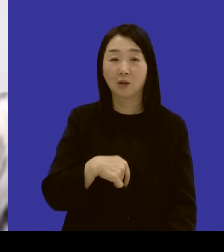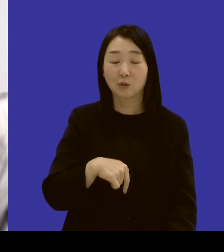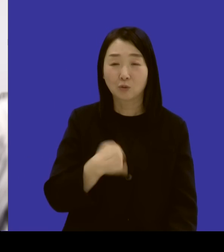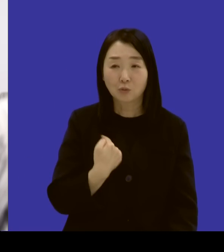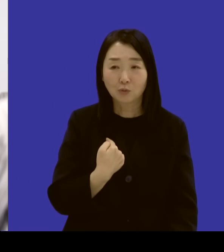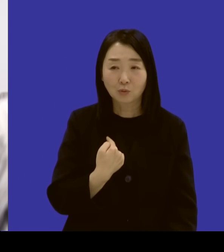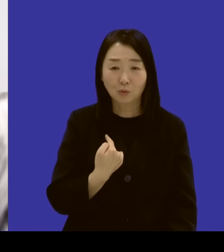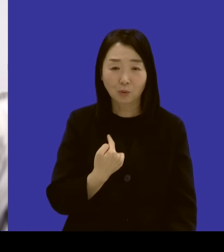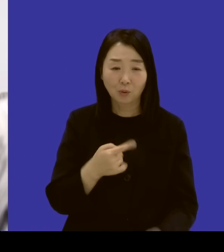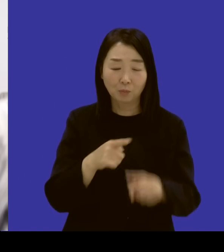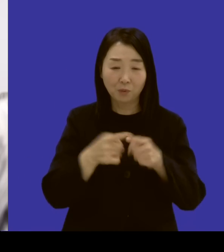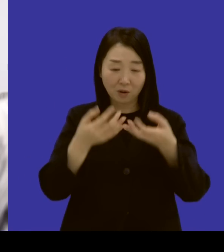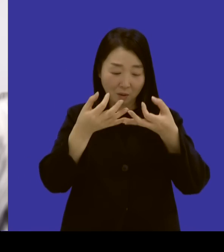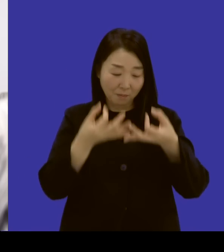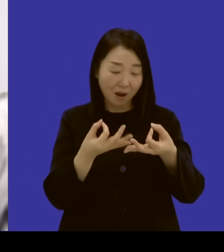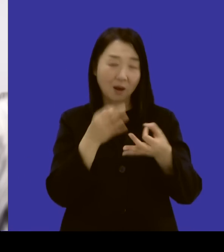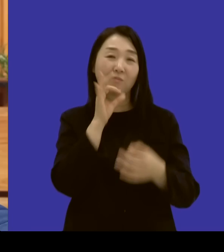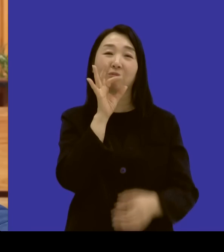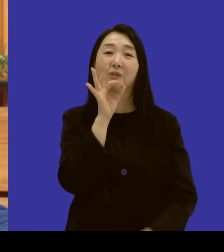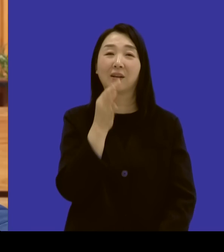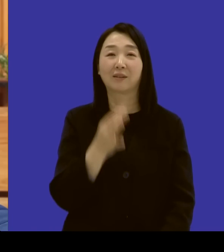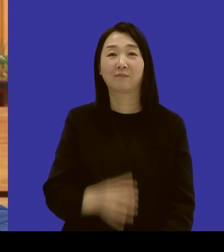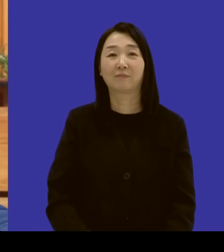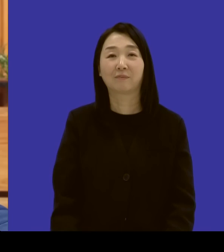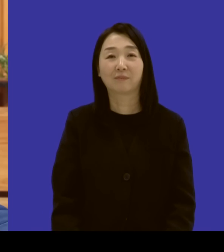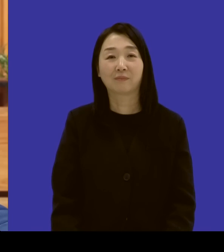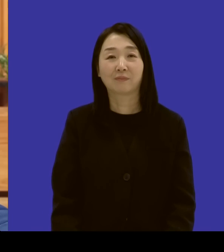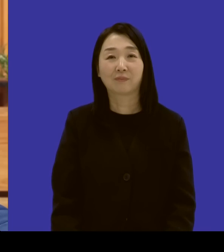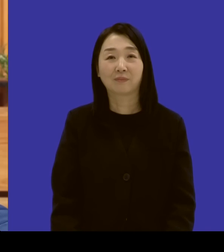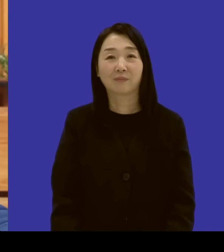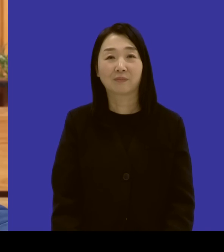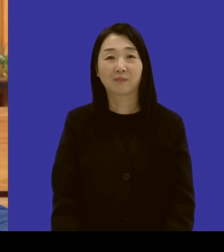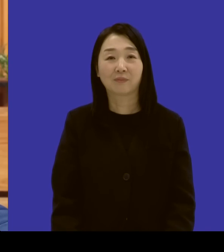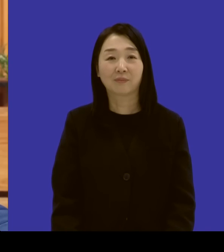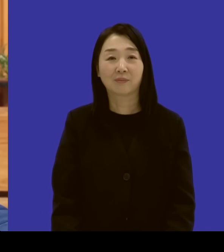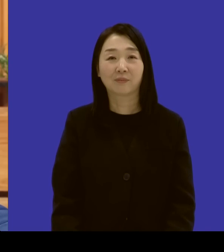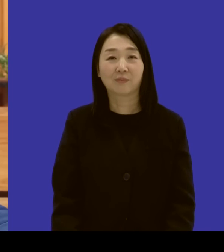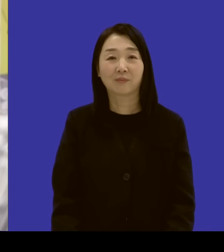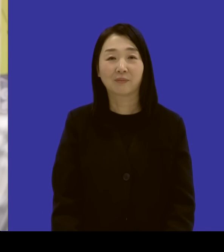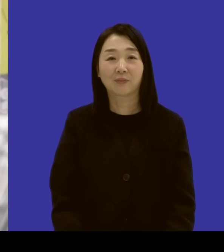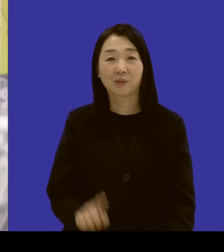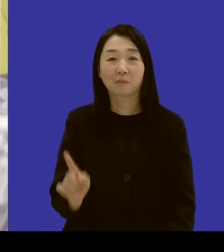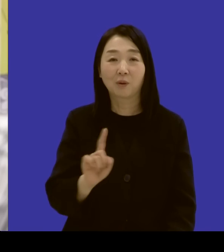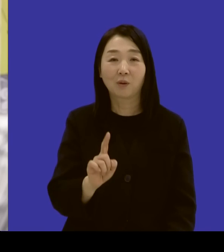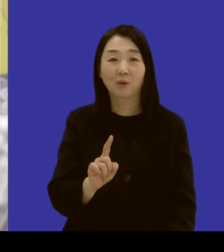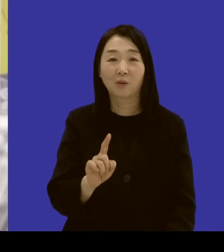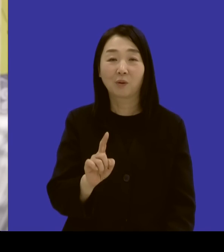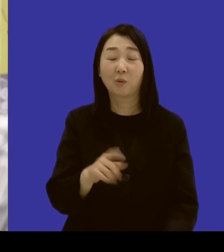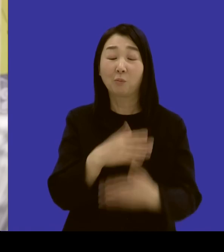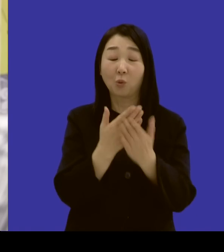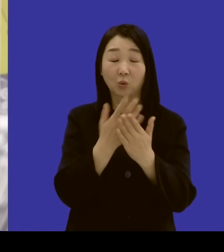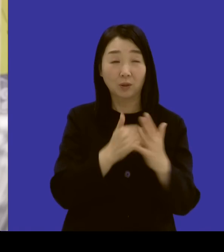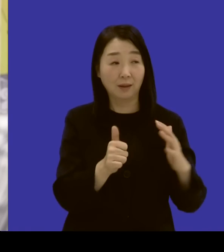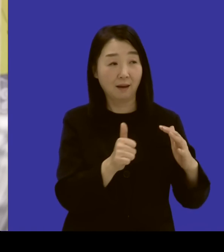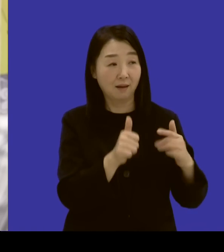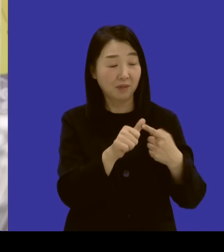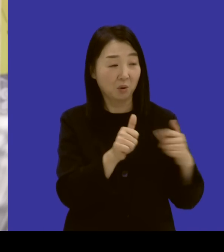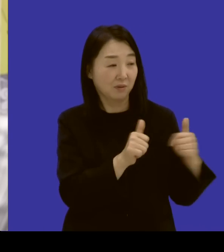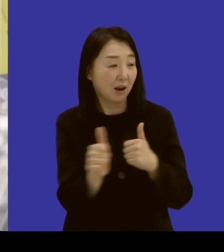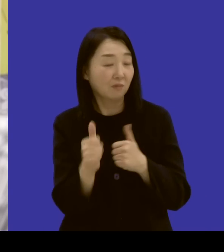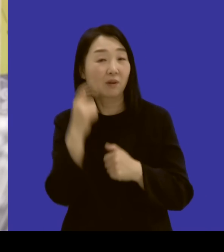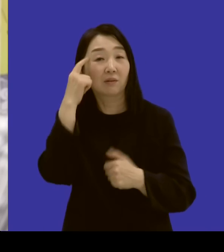객관적으로 보려고 해도 볼 수가 없었던 것 같아요. 그리고 모든 거에 그냥 다 따라준다고 생각을 했거든요. 예.